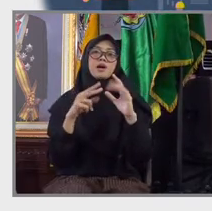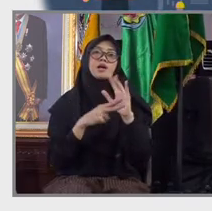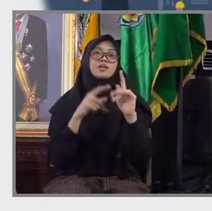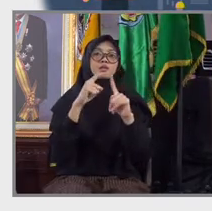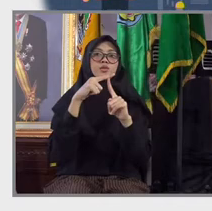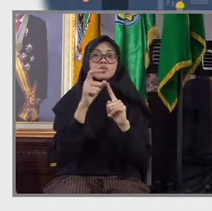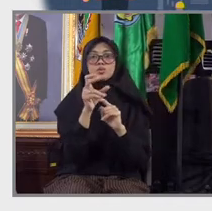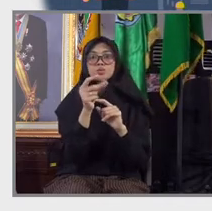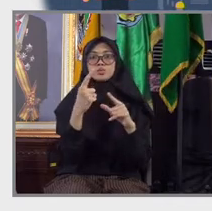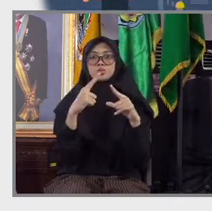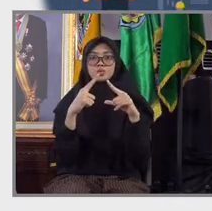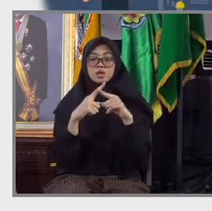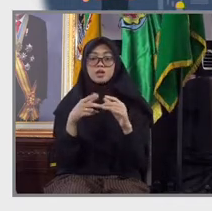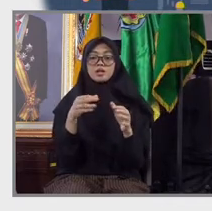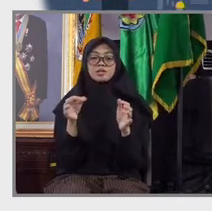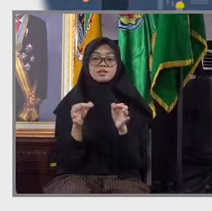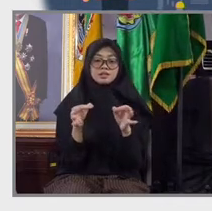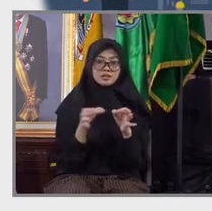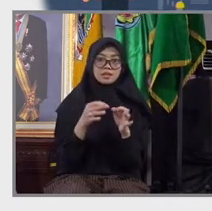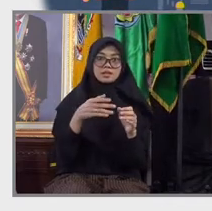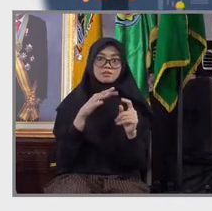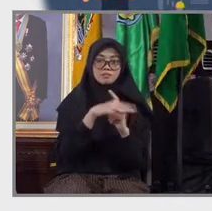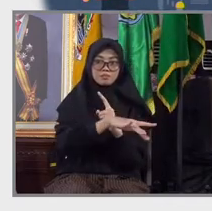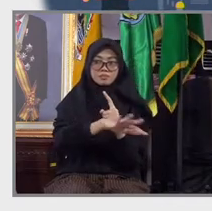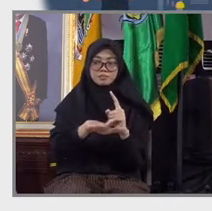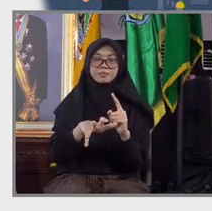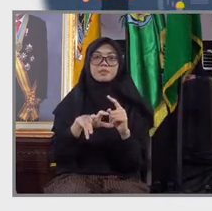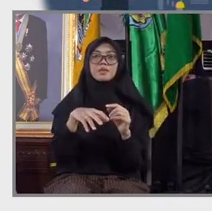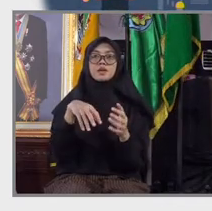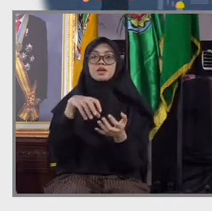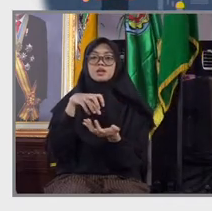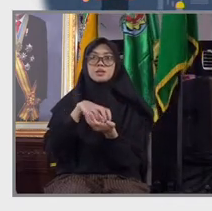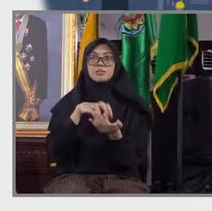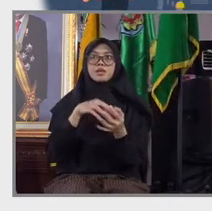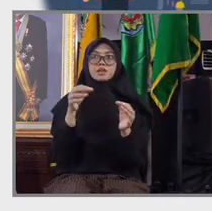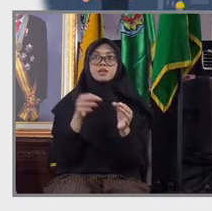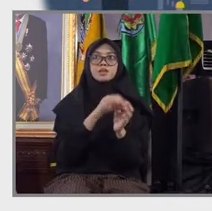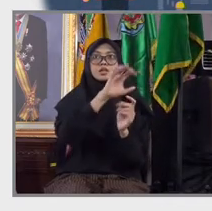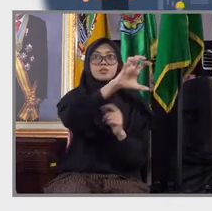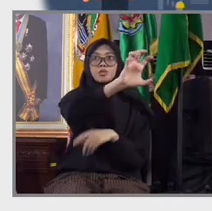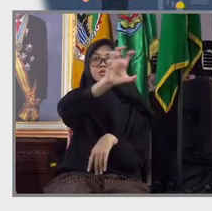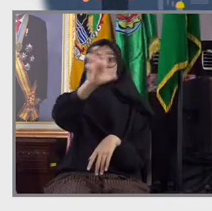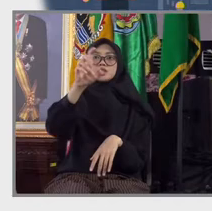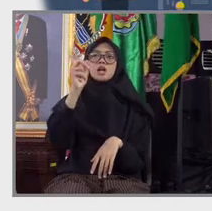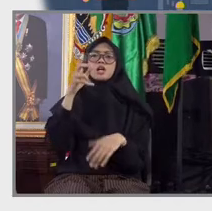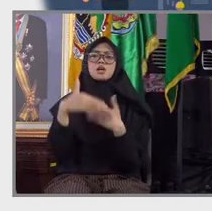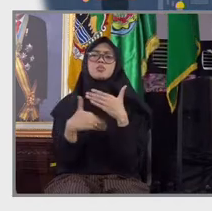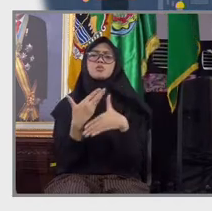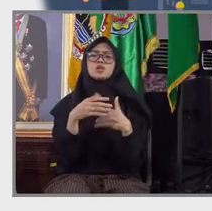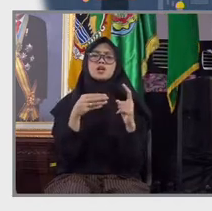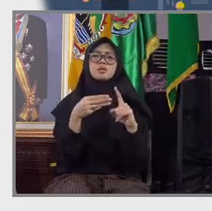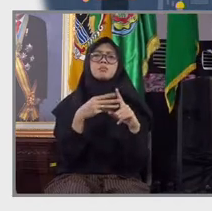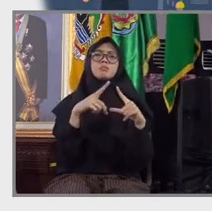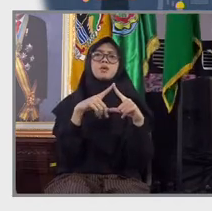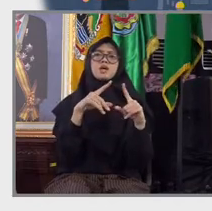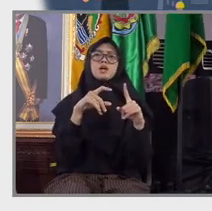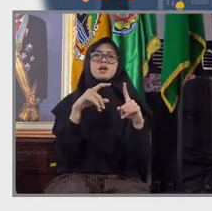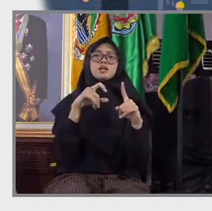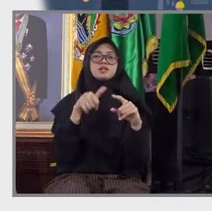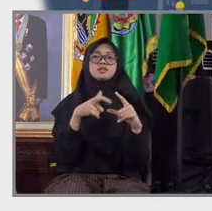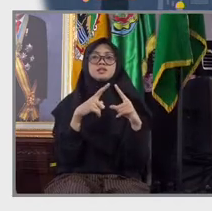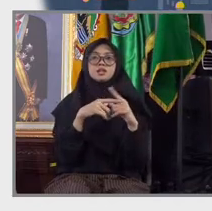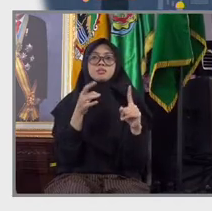Patebon, jadi memang rencana dari provinsi kan di Kendal akan ada pabrik baja, dan itu cukup besar sekali,